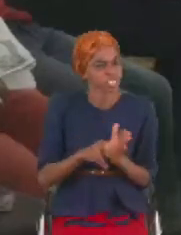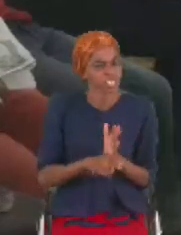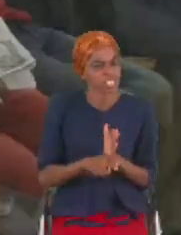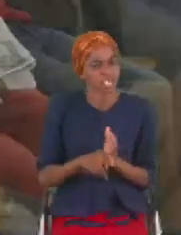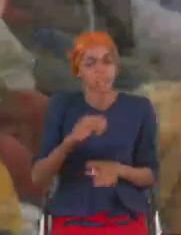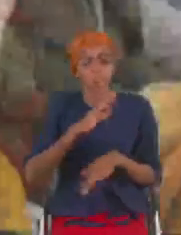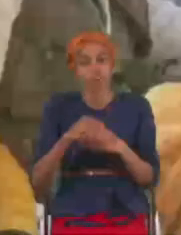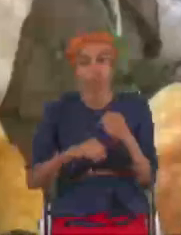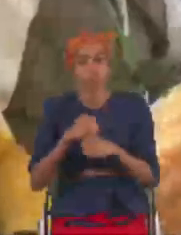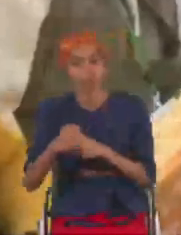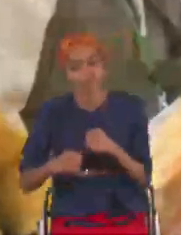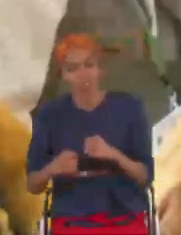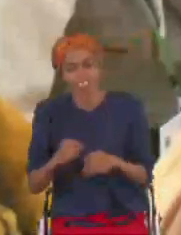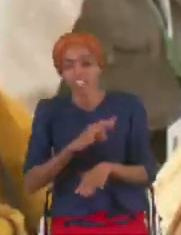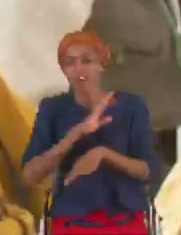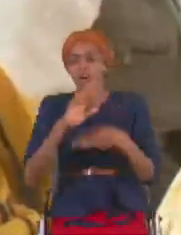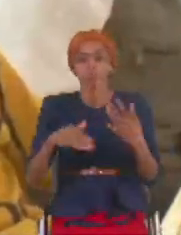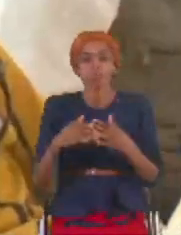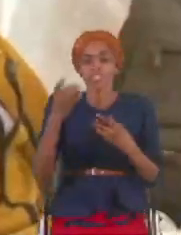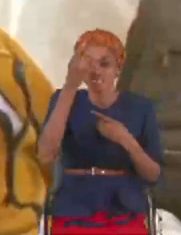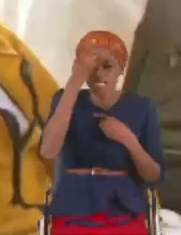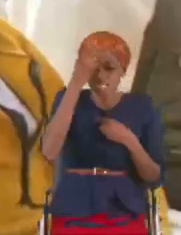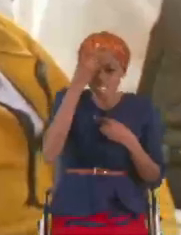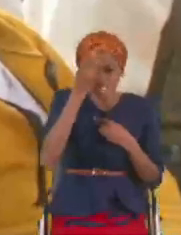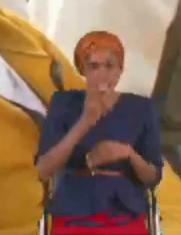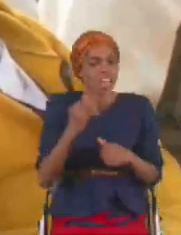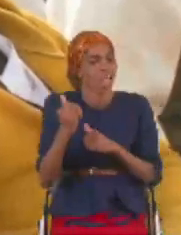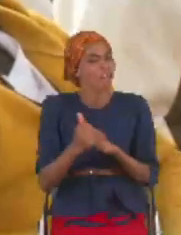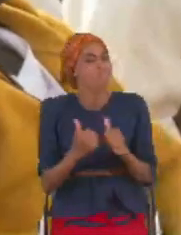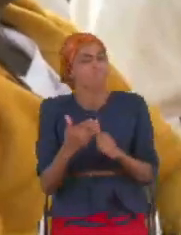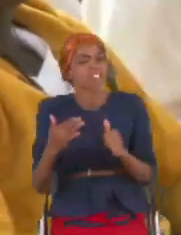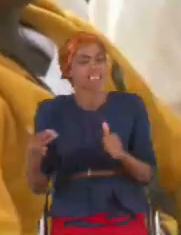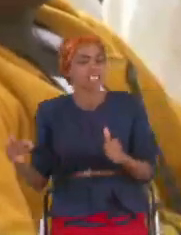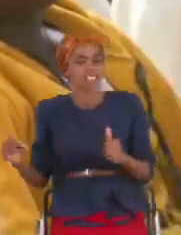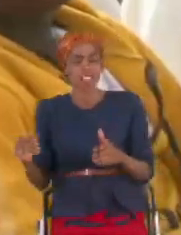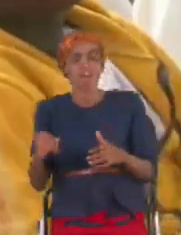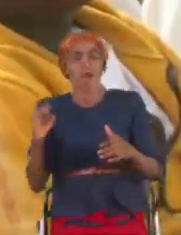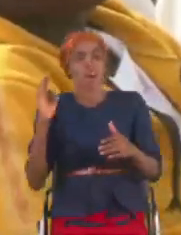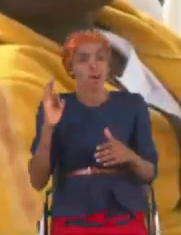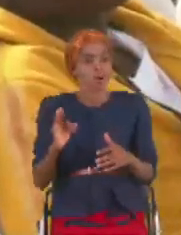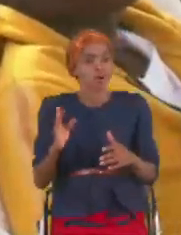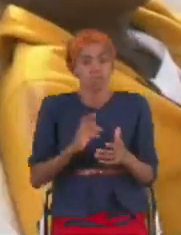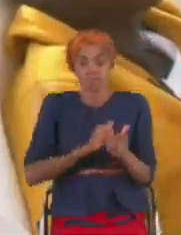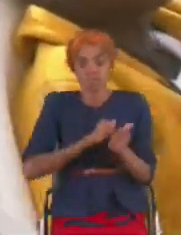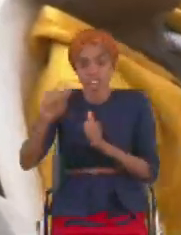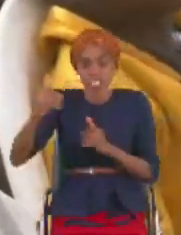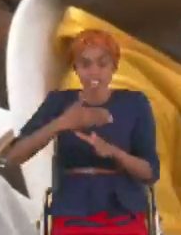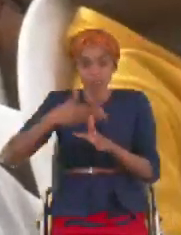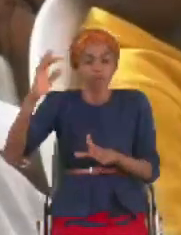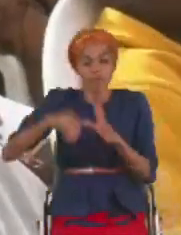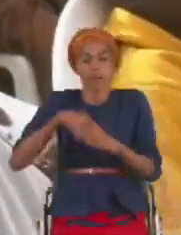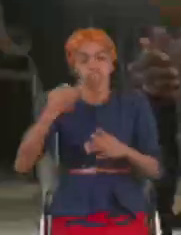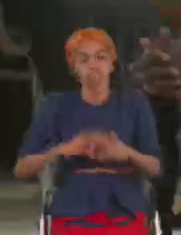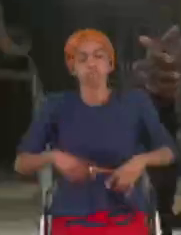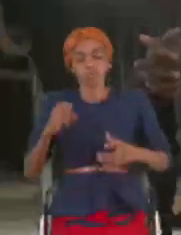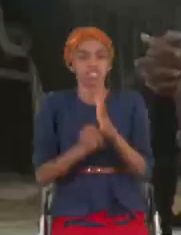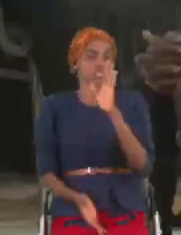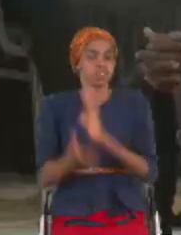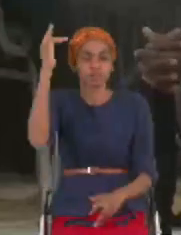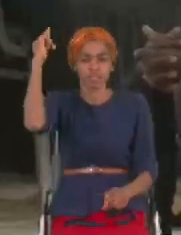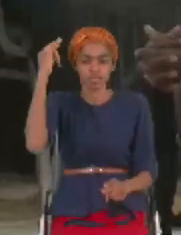intimité toutes les faiblesses pourtant tout ce qui est la vérité est encore au nom de